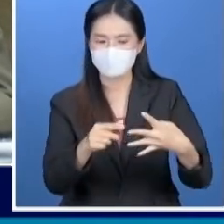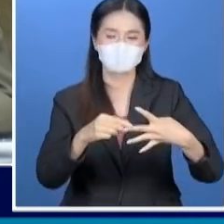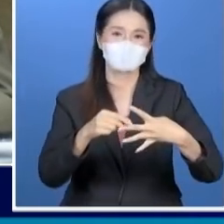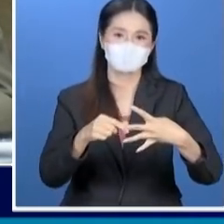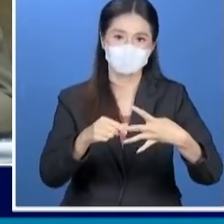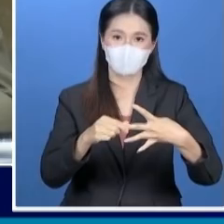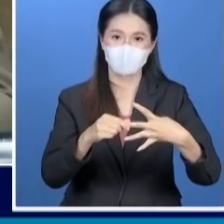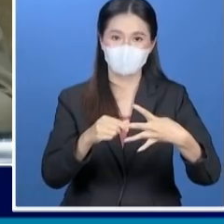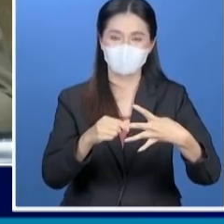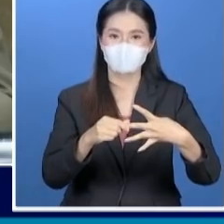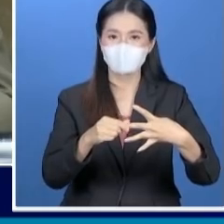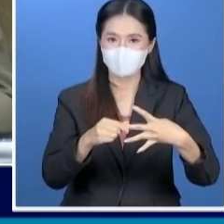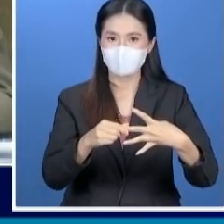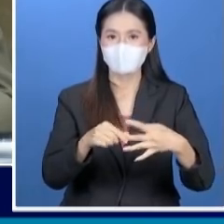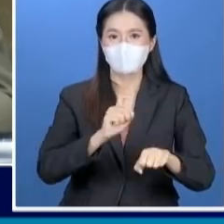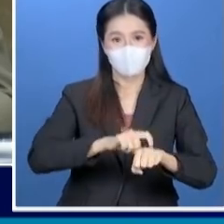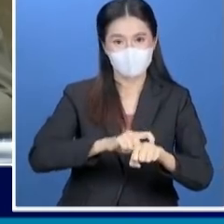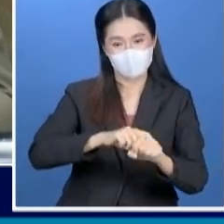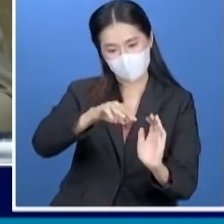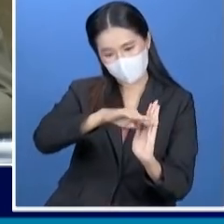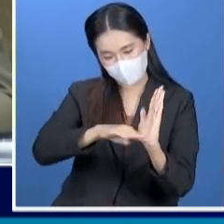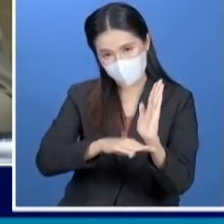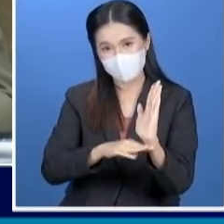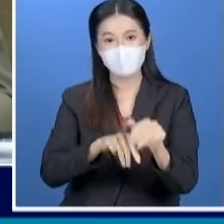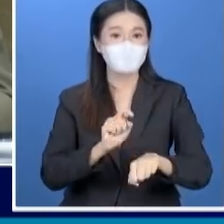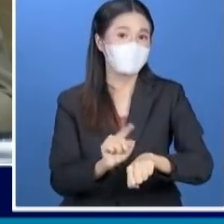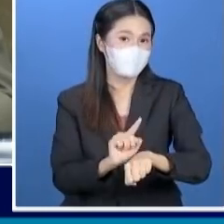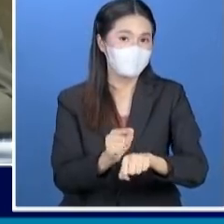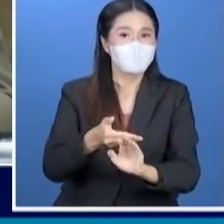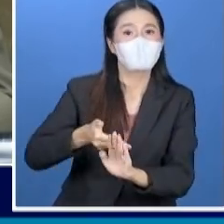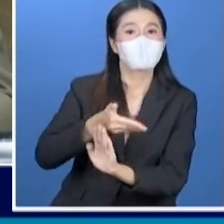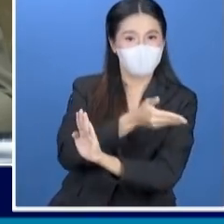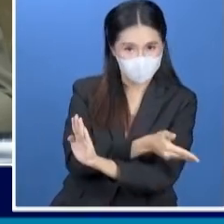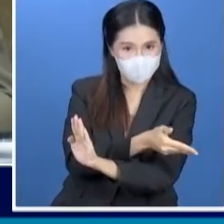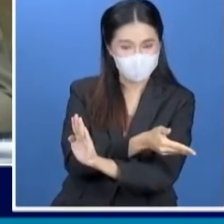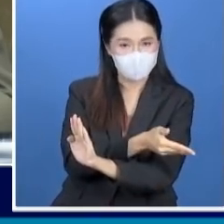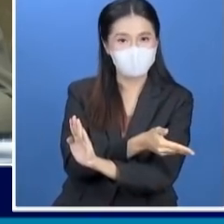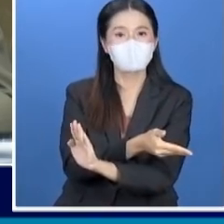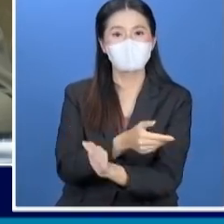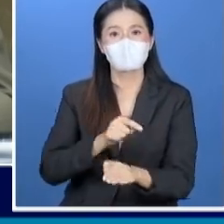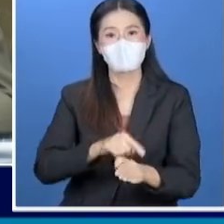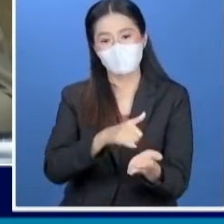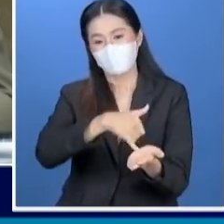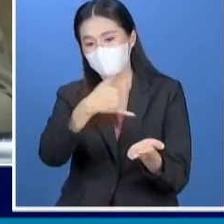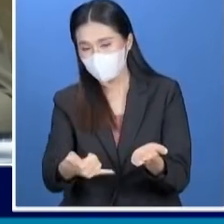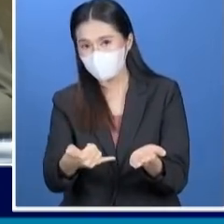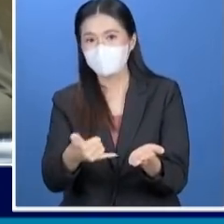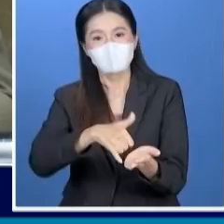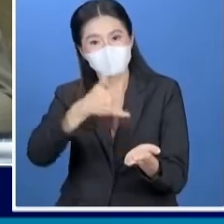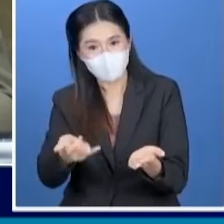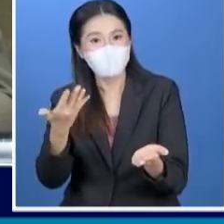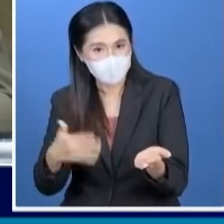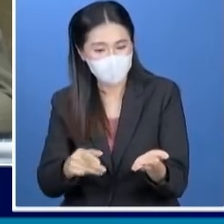2. ไทม์ไลน์เหตุที่เกิดขึ้นไม่ว่าจะเป็นก่อนเกิดเหตุขณะเกิดเหตุและหลังเกิดเห